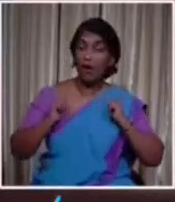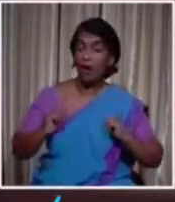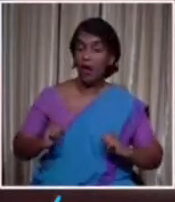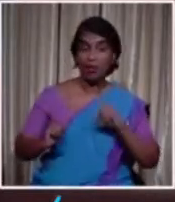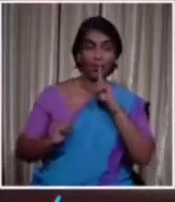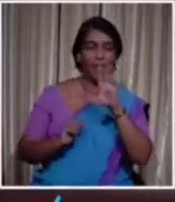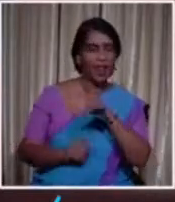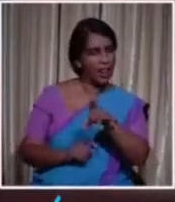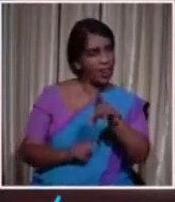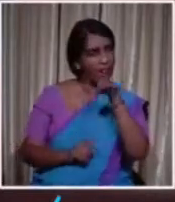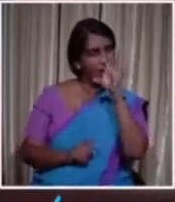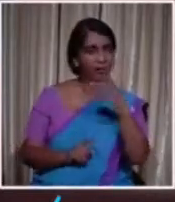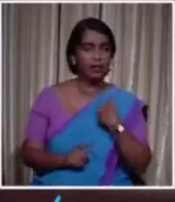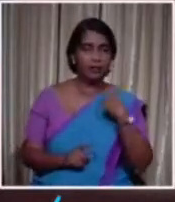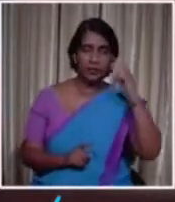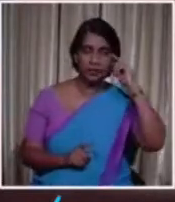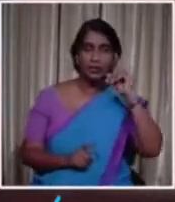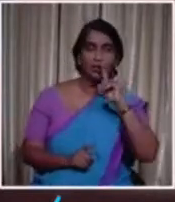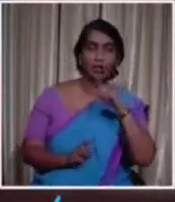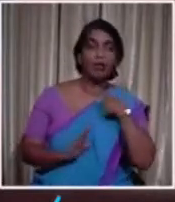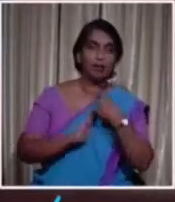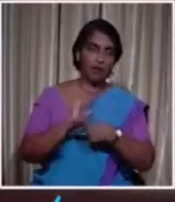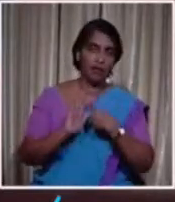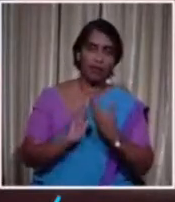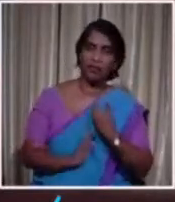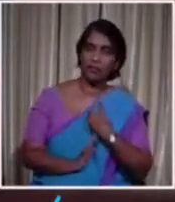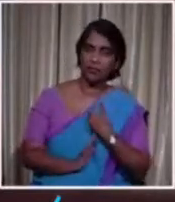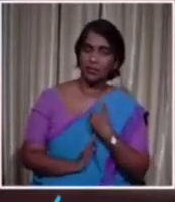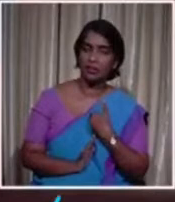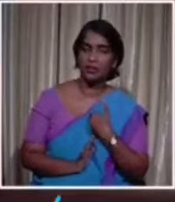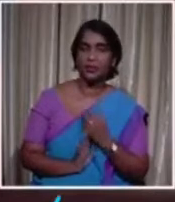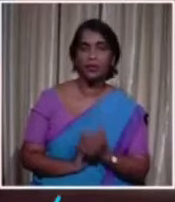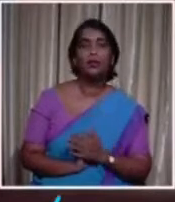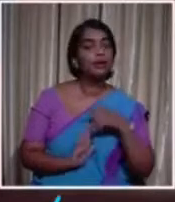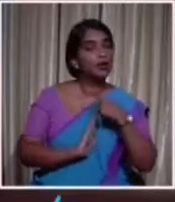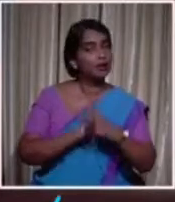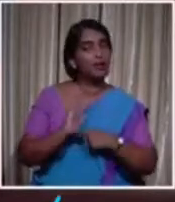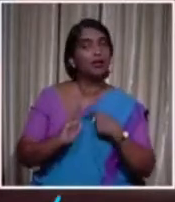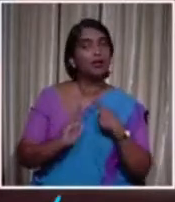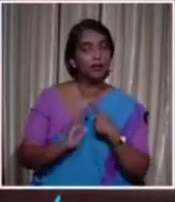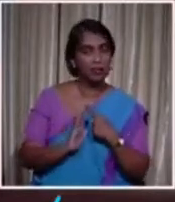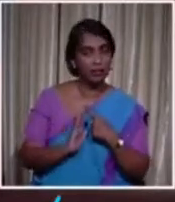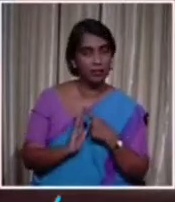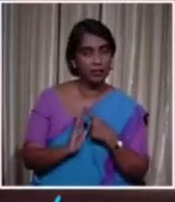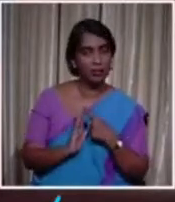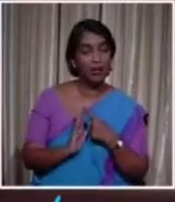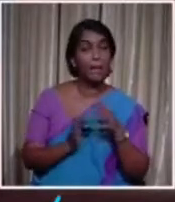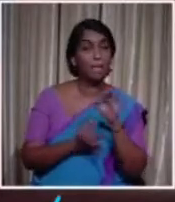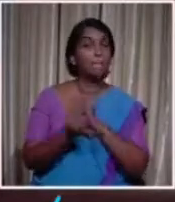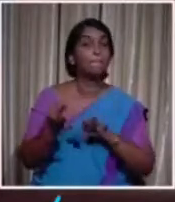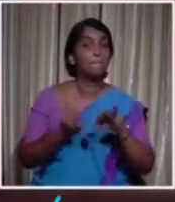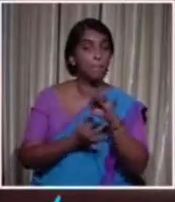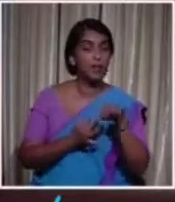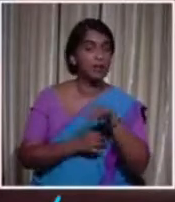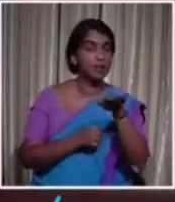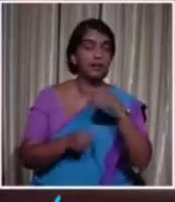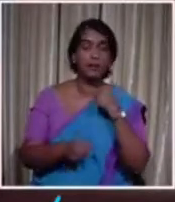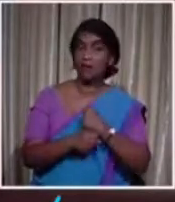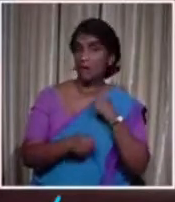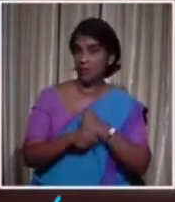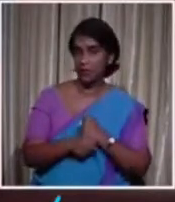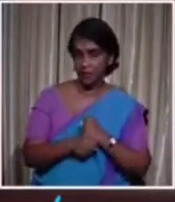मुकद्दे, एक आपे राटे श्रीलंका प्रजातंत्रवादी समाजवादी